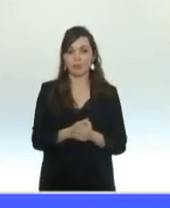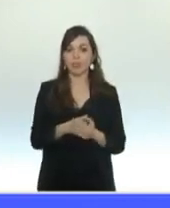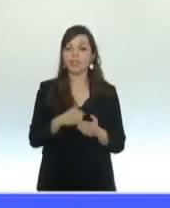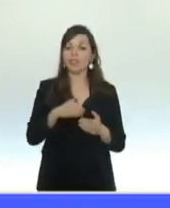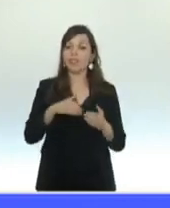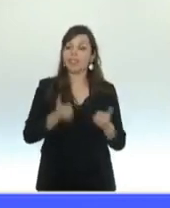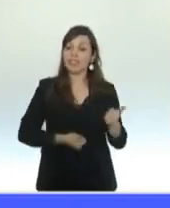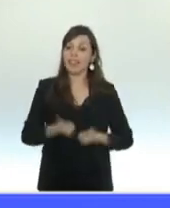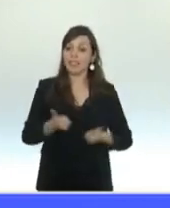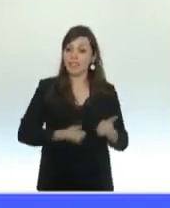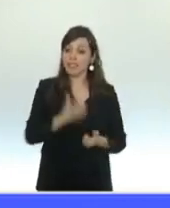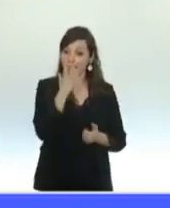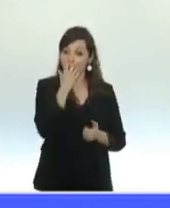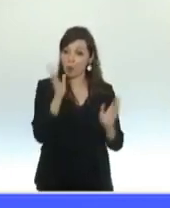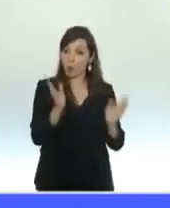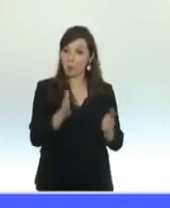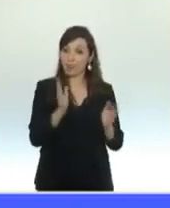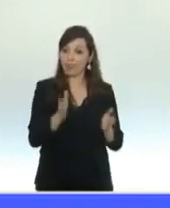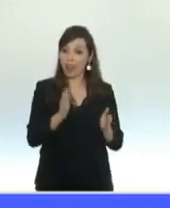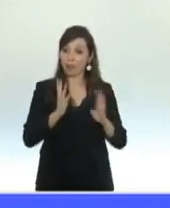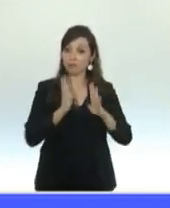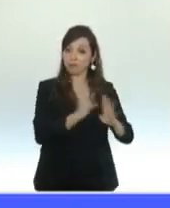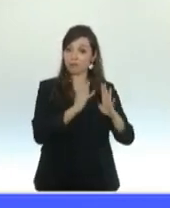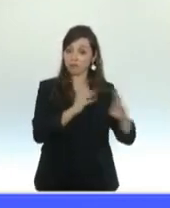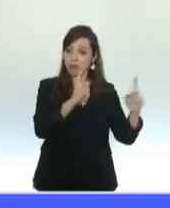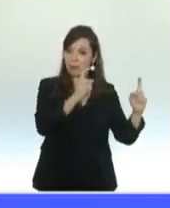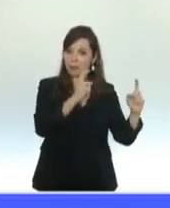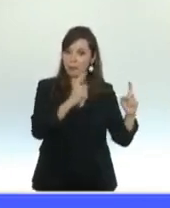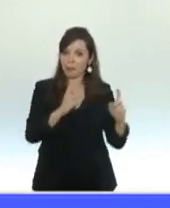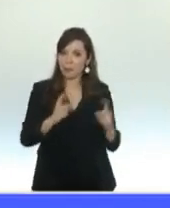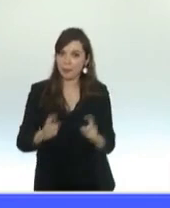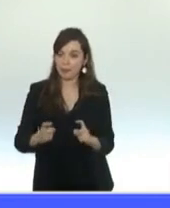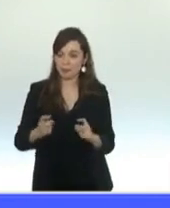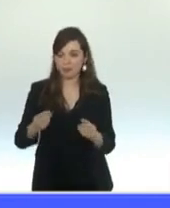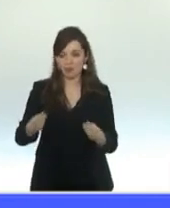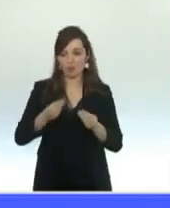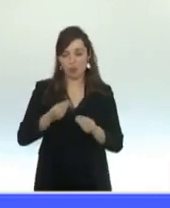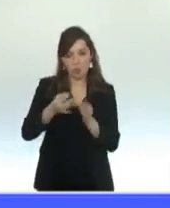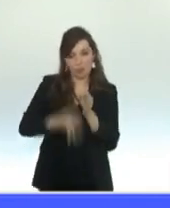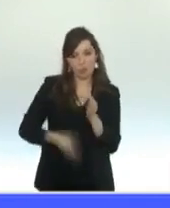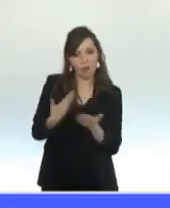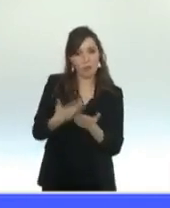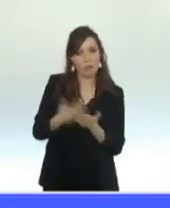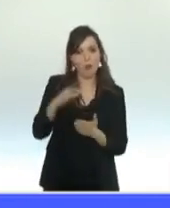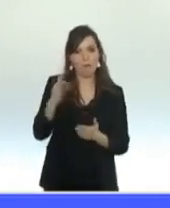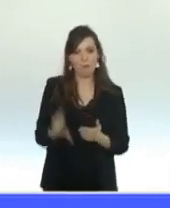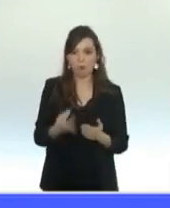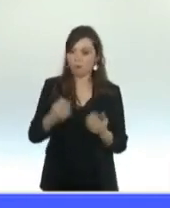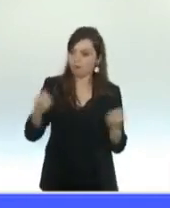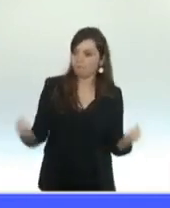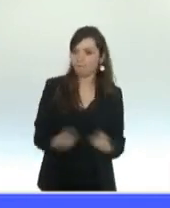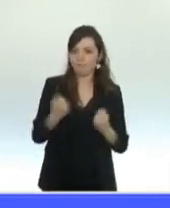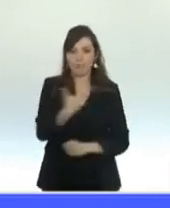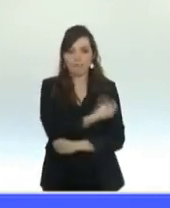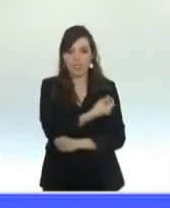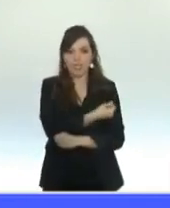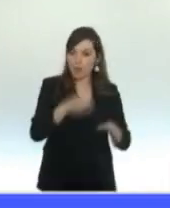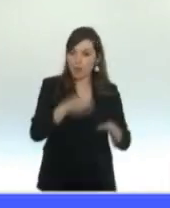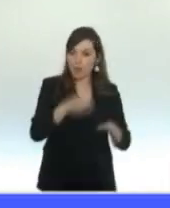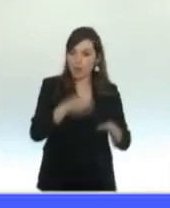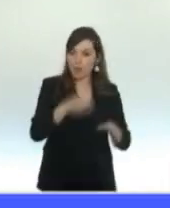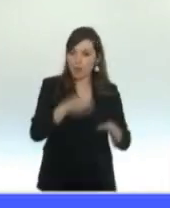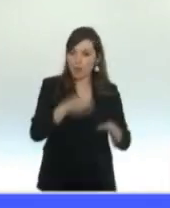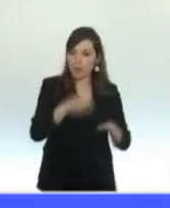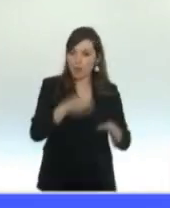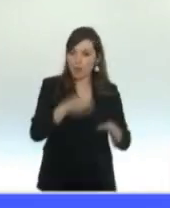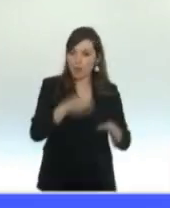réanimation diminue mais sérieusement mais manipulez-nous mieux quoi si tu veux montrer une diminution